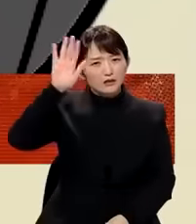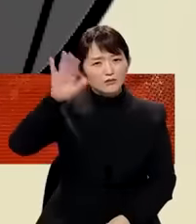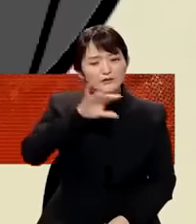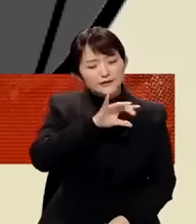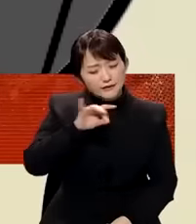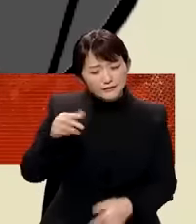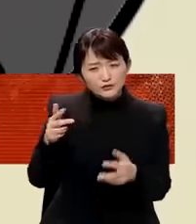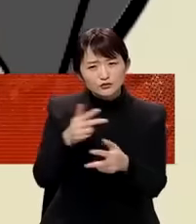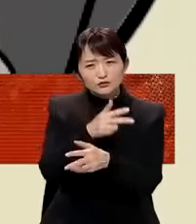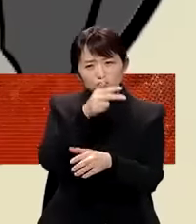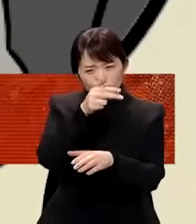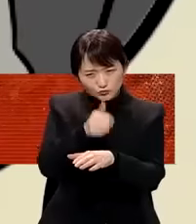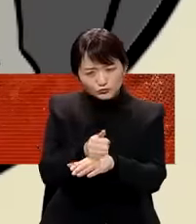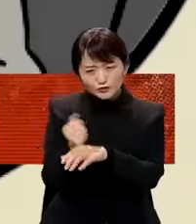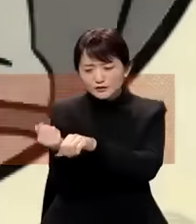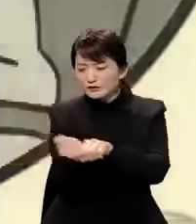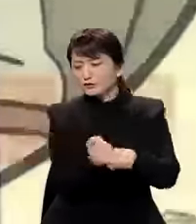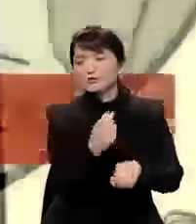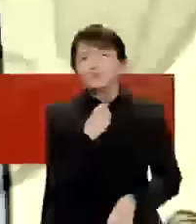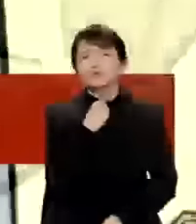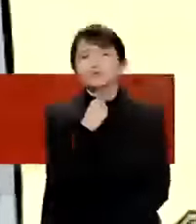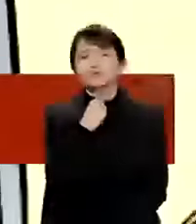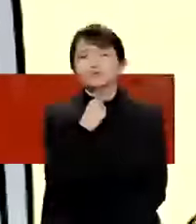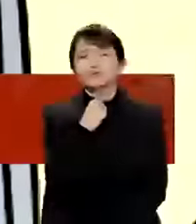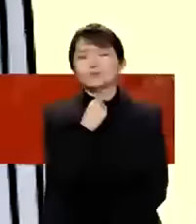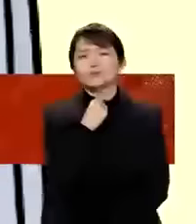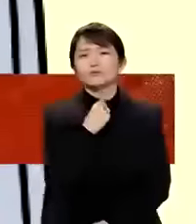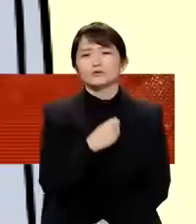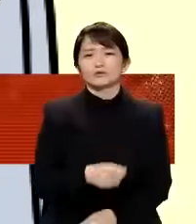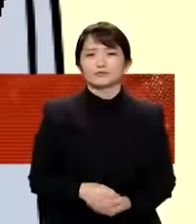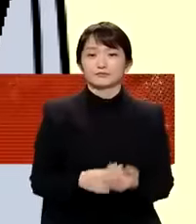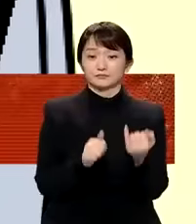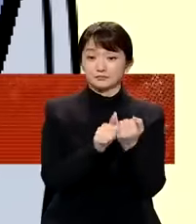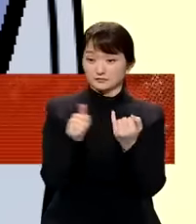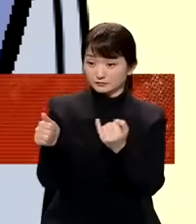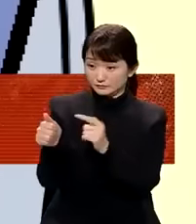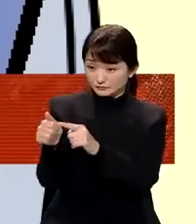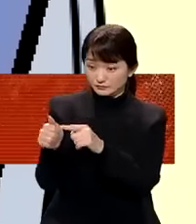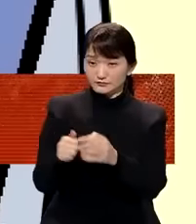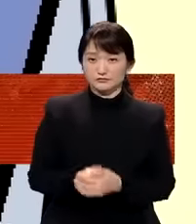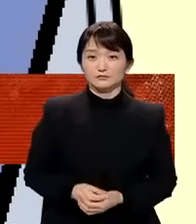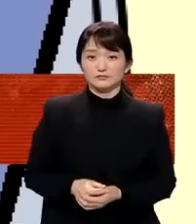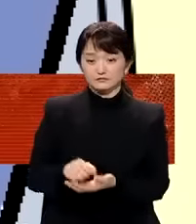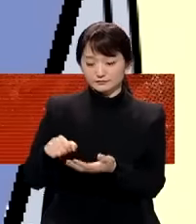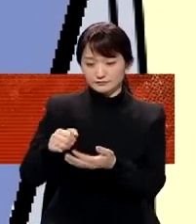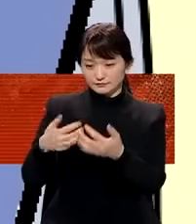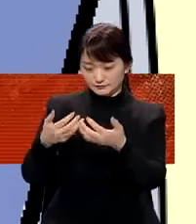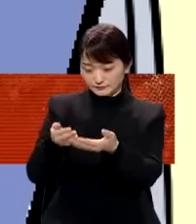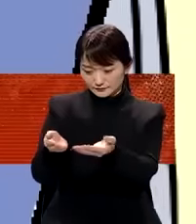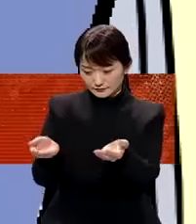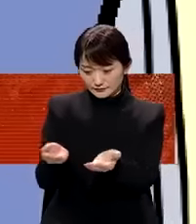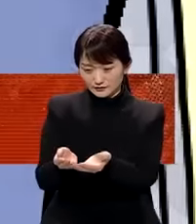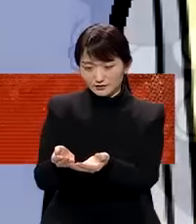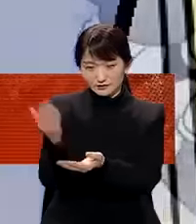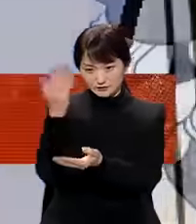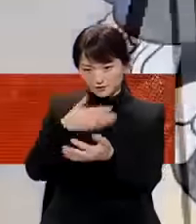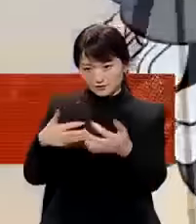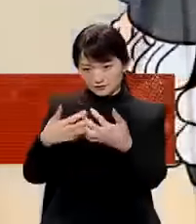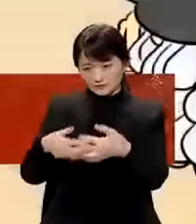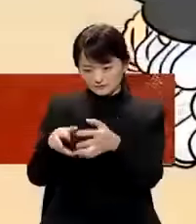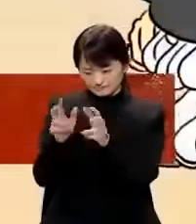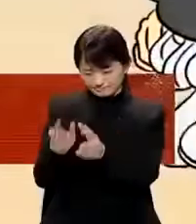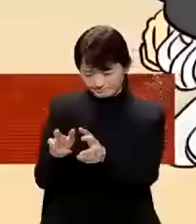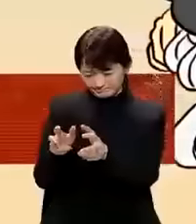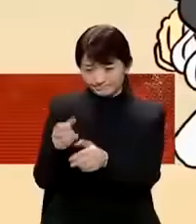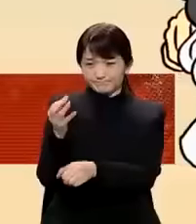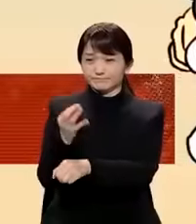아이를 좀 봐주면 취미 생활 하고 싶다 이런 입장입니다 그런데 남편 식기 세척기도 사주고 음식물 처리기 사줬고 가사 관리사도 모셔